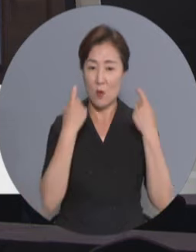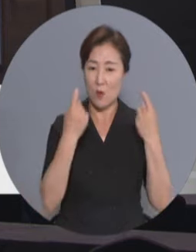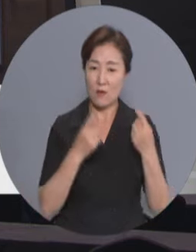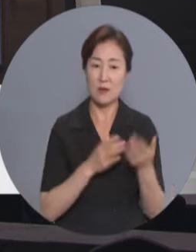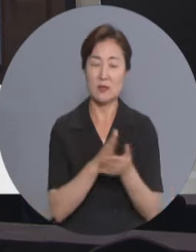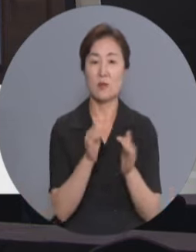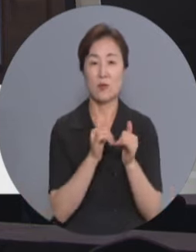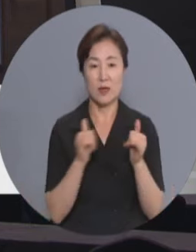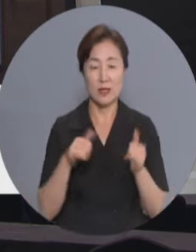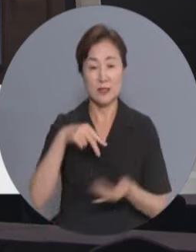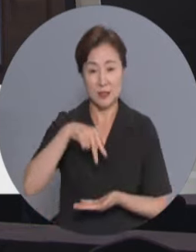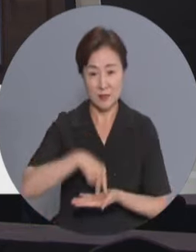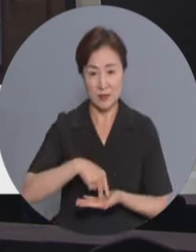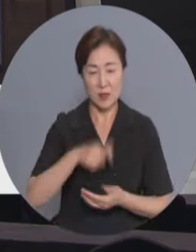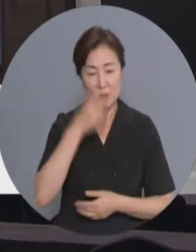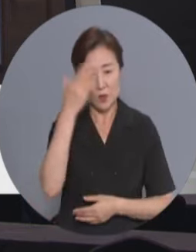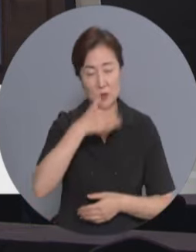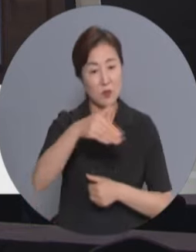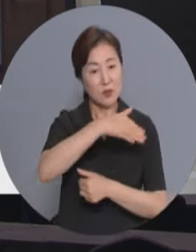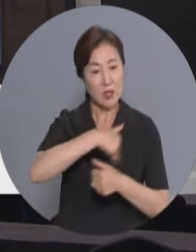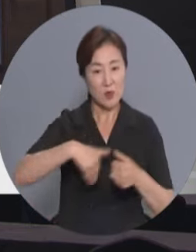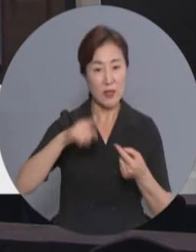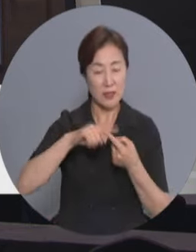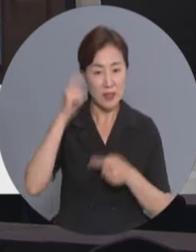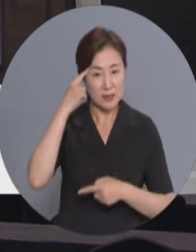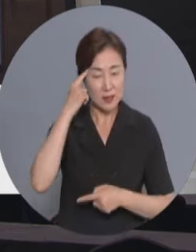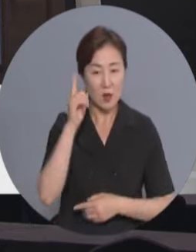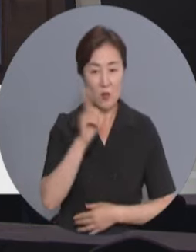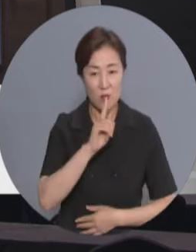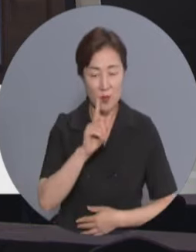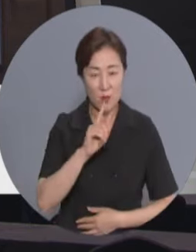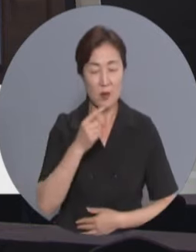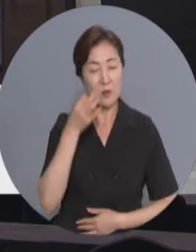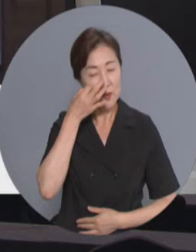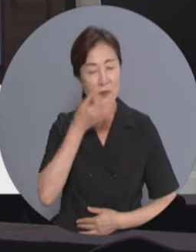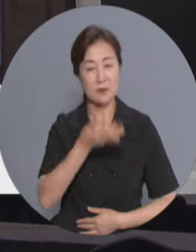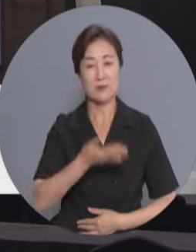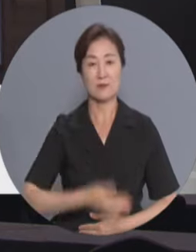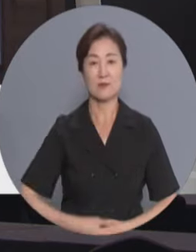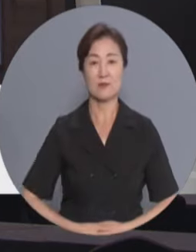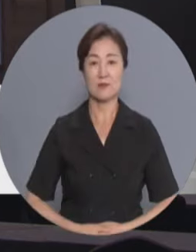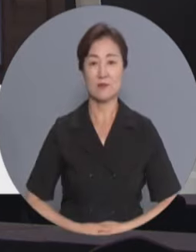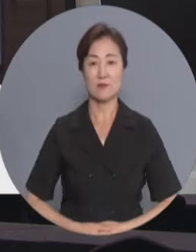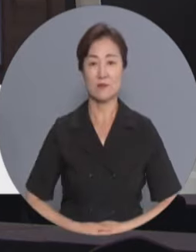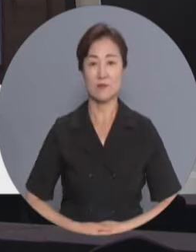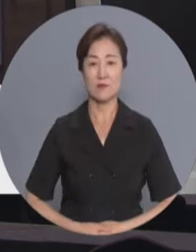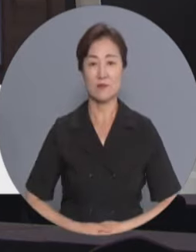전문가들은 여수의 상황에 대해서 어떻게 생각하는지 문형철 기자가